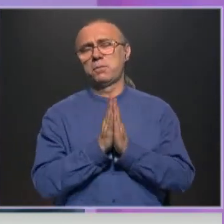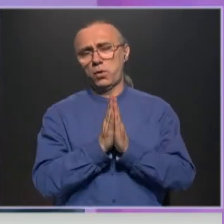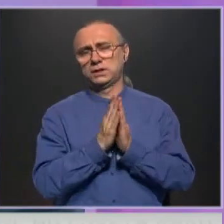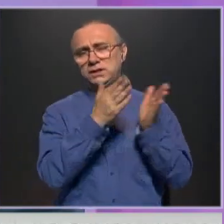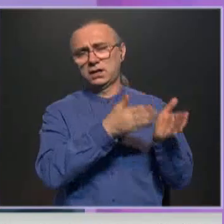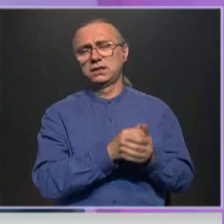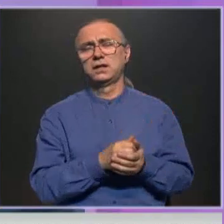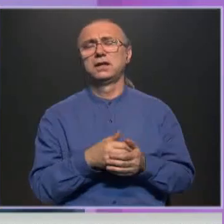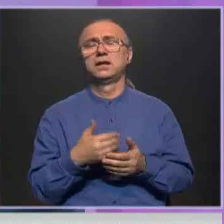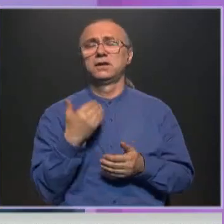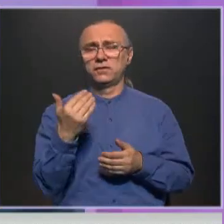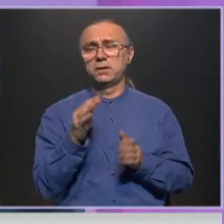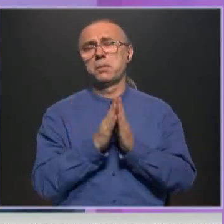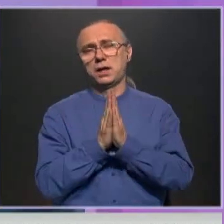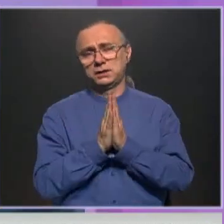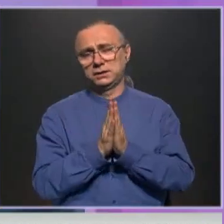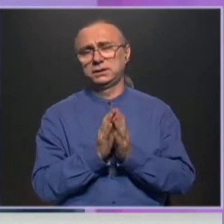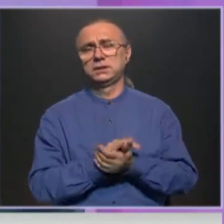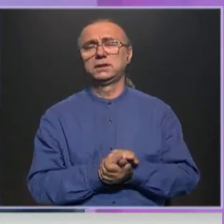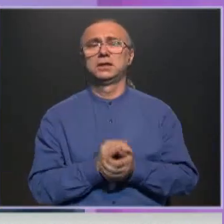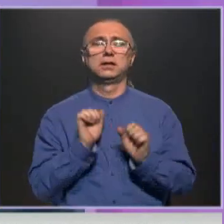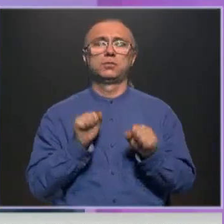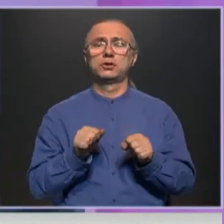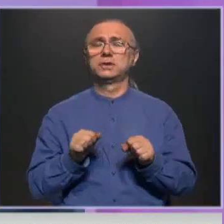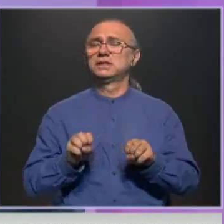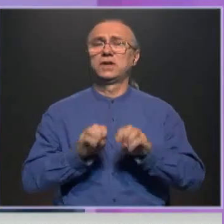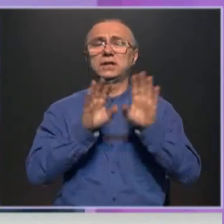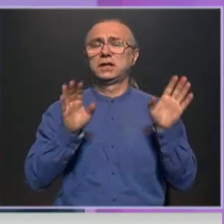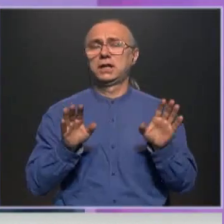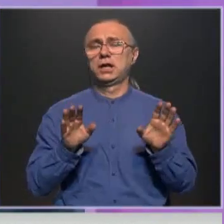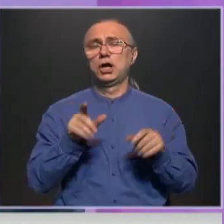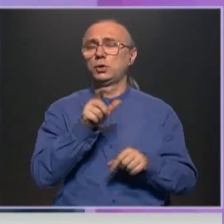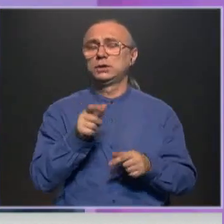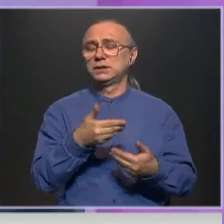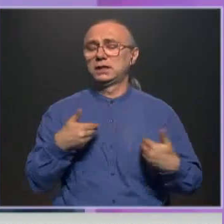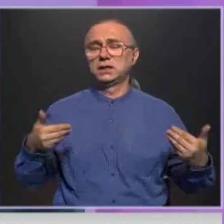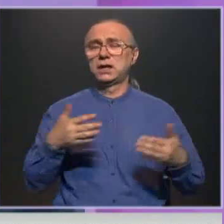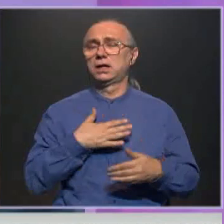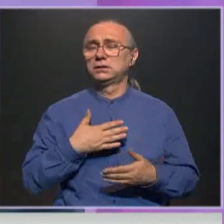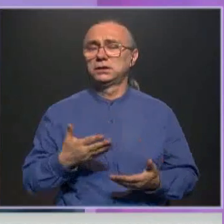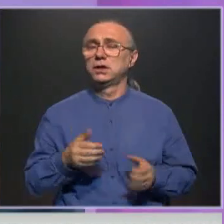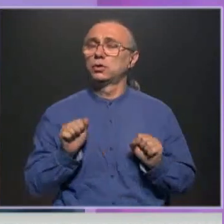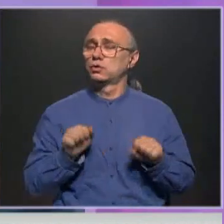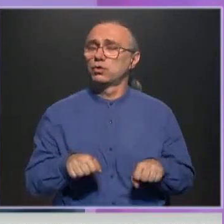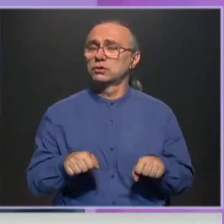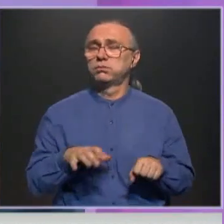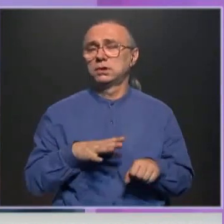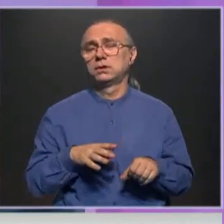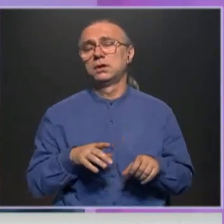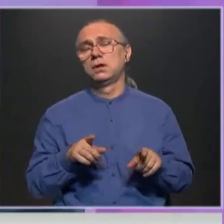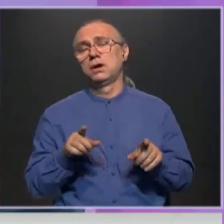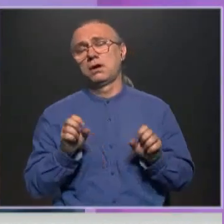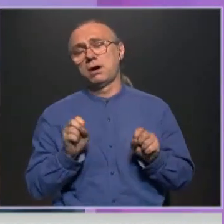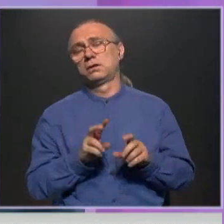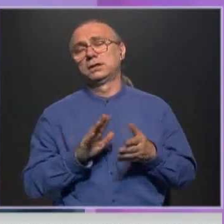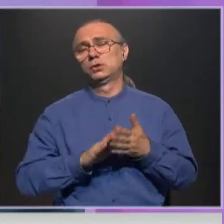молитвам, не по моим, не по молитвам вашим, а может, какие-то и святые люди среди нас тоже живут, неизвестные, молятся. Может, тоже как-то ситуация